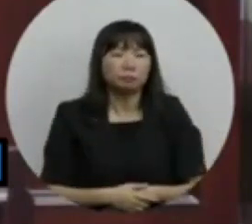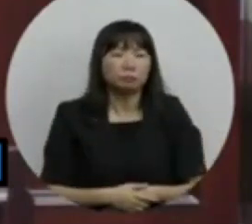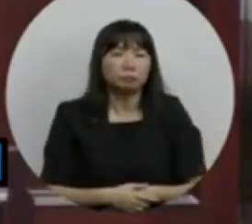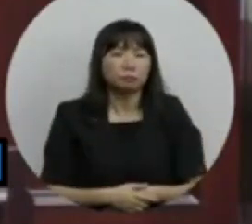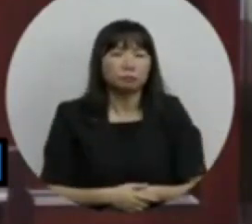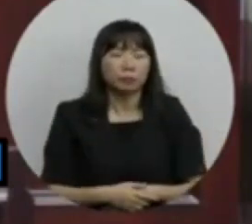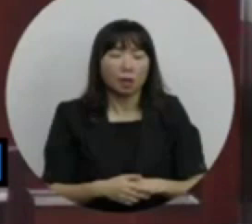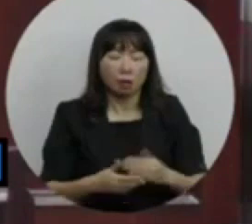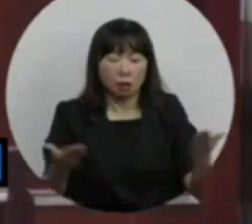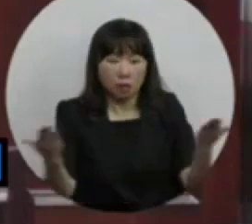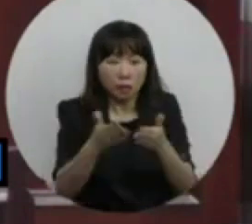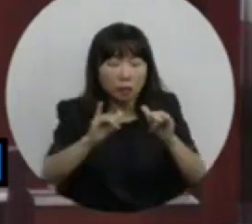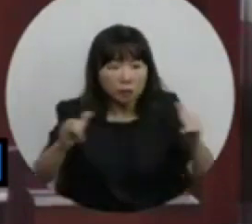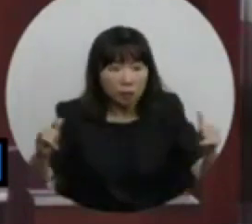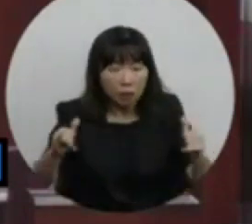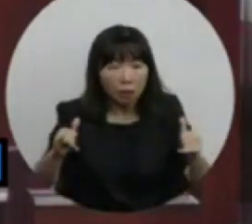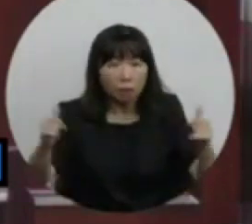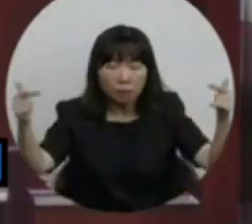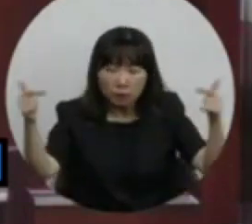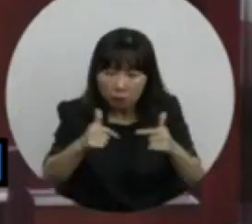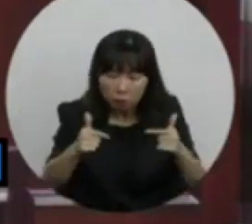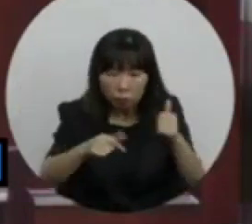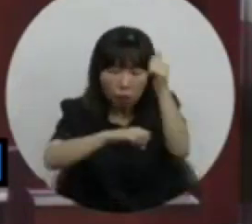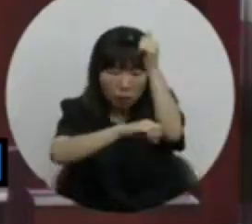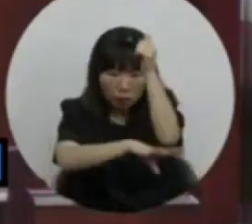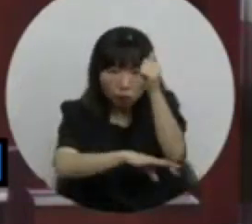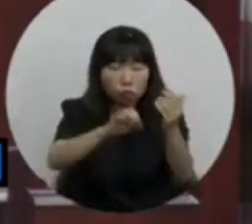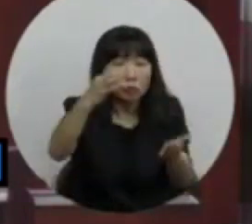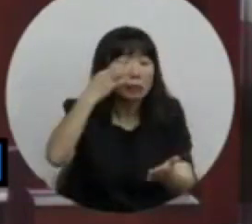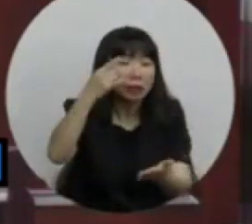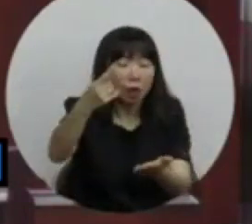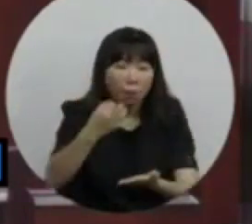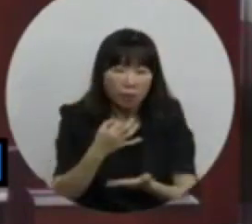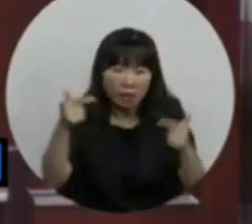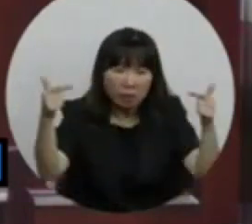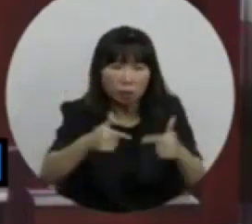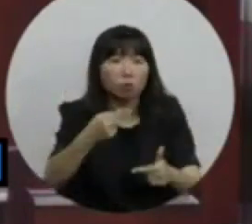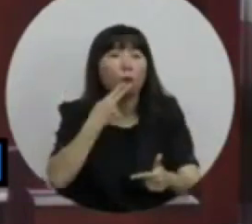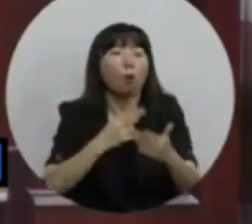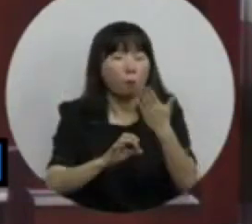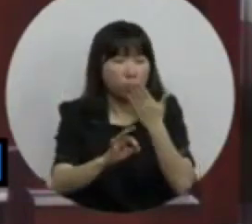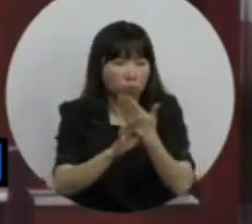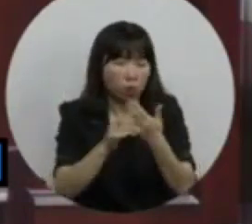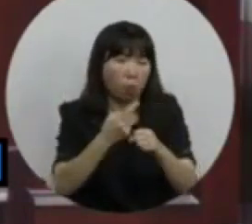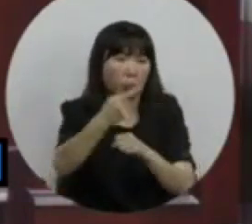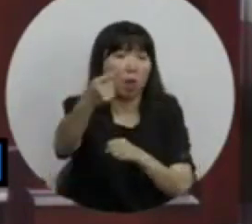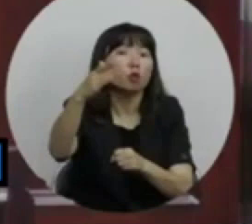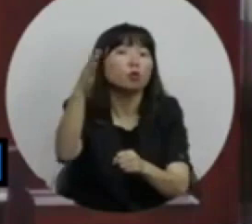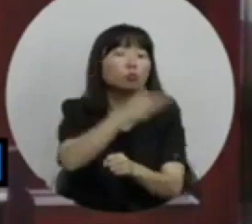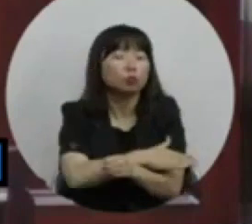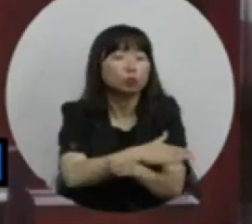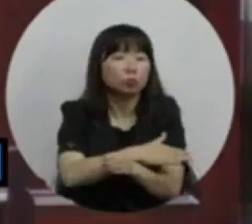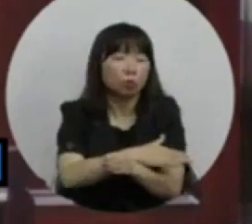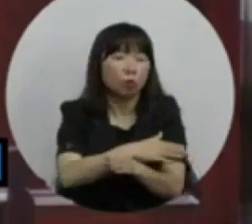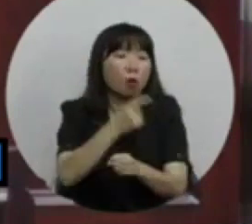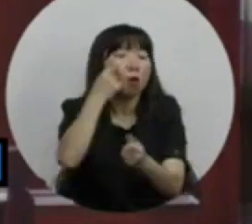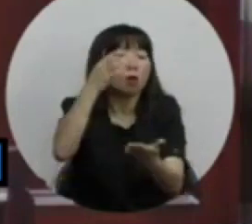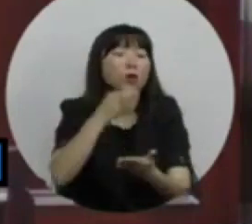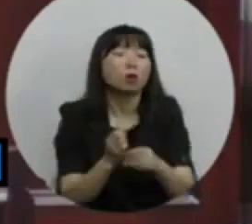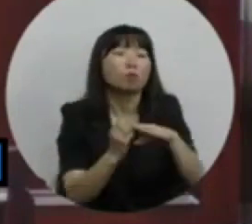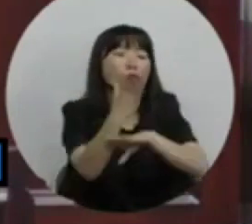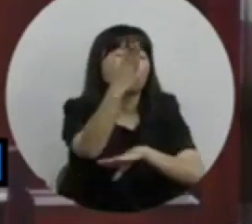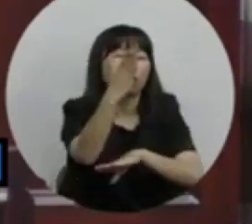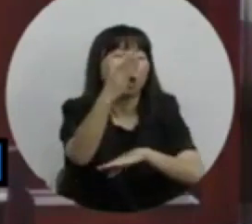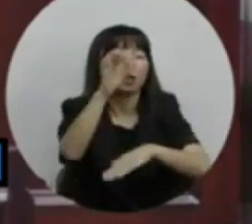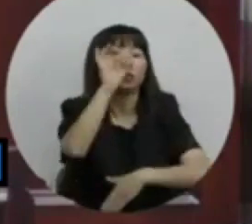감액하지 않으면은 기준 인건비를 감액하지 않으면은 내년부터 초과되는 기준 인건비에